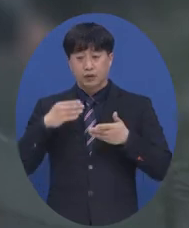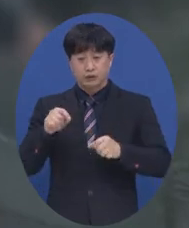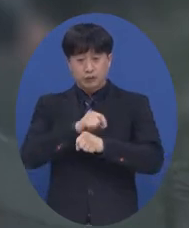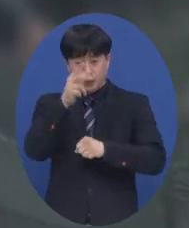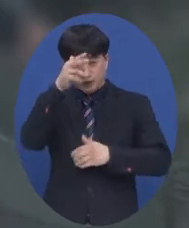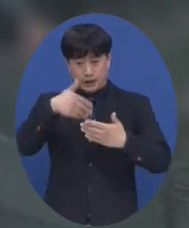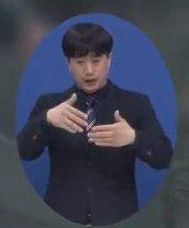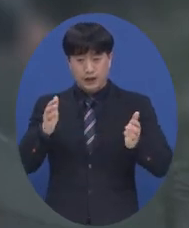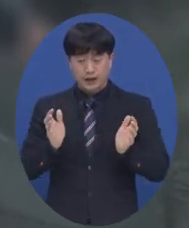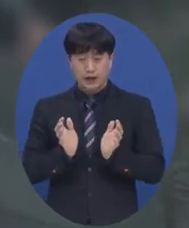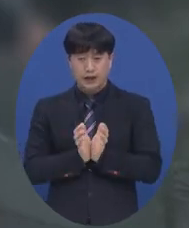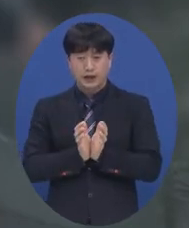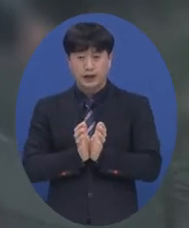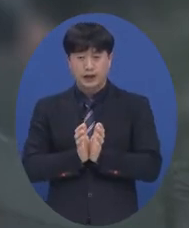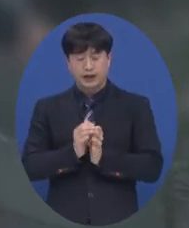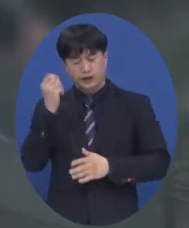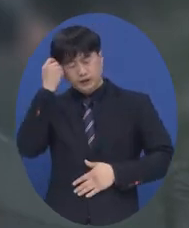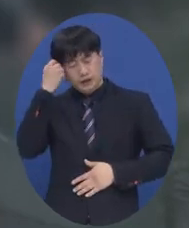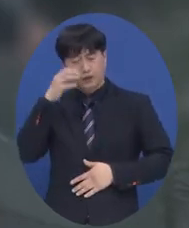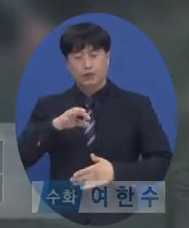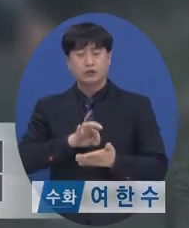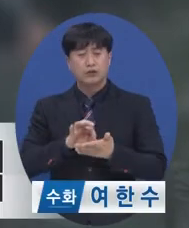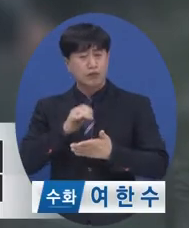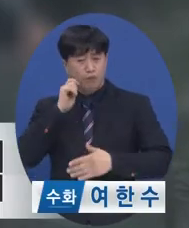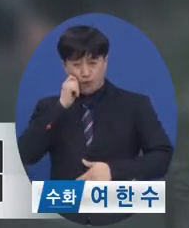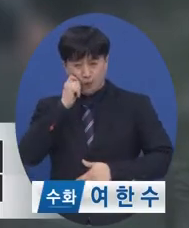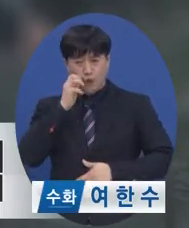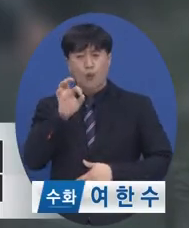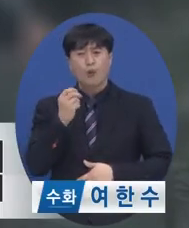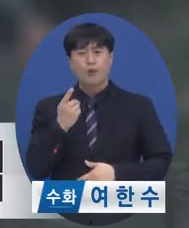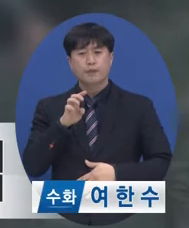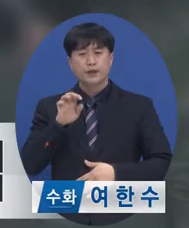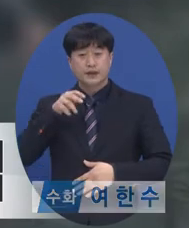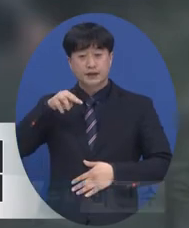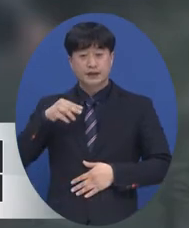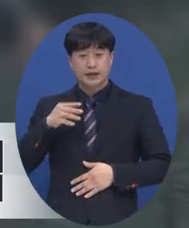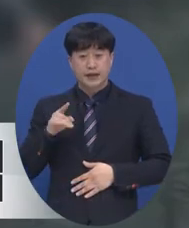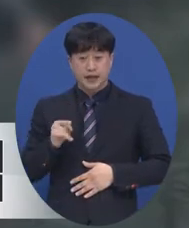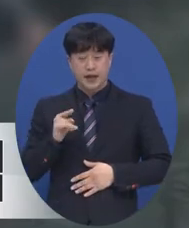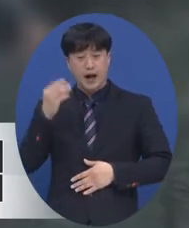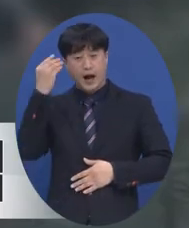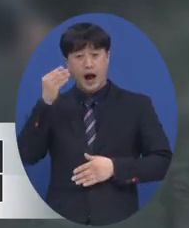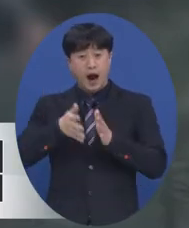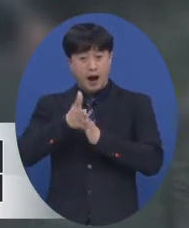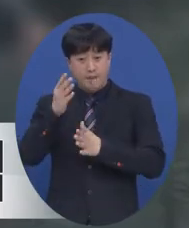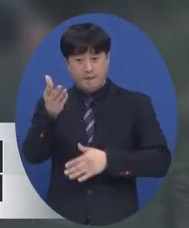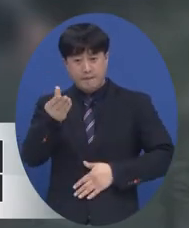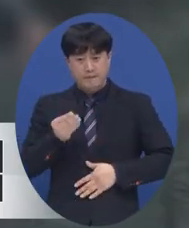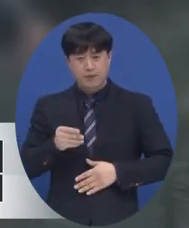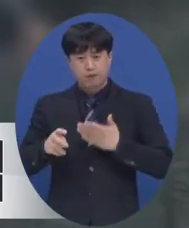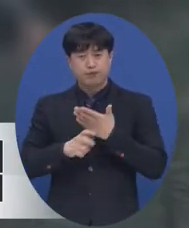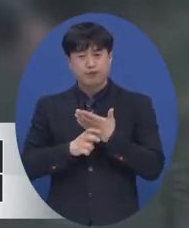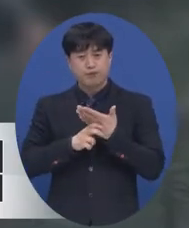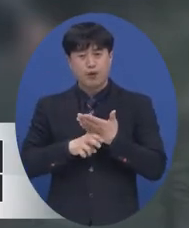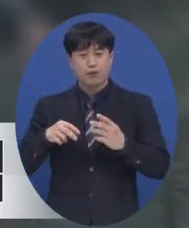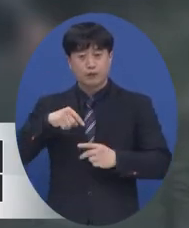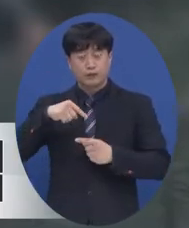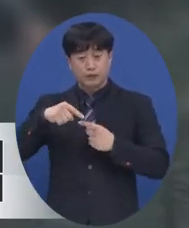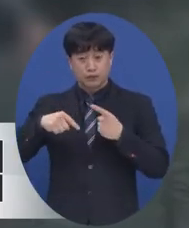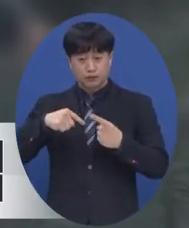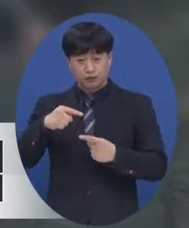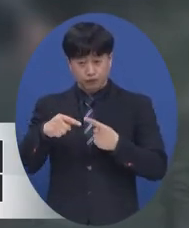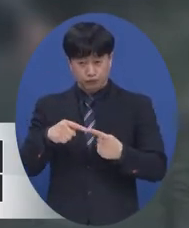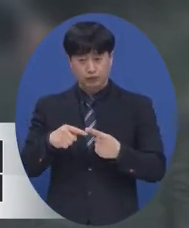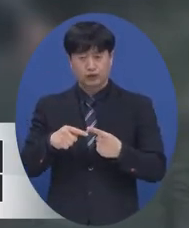경기도 특별사법경찰 다니 숙박업 에 사용할 수 없는 오피스텔이나 아파트를 빌려 불법으로 영어 패 온 숙박 업체들을